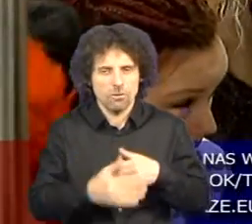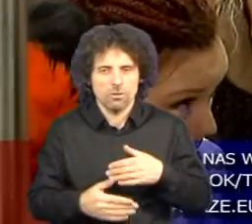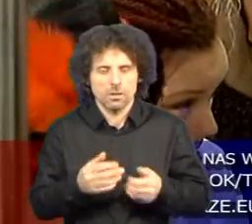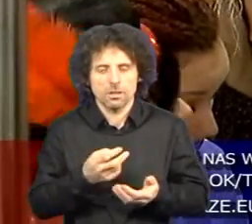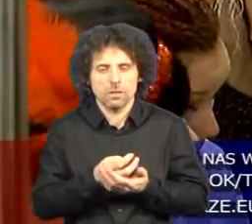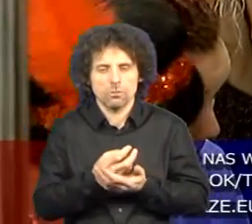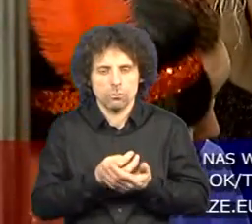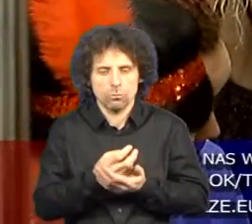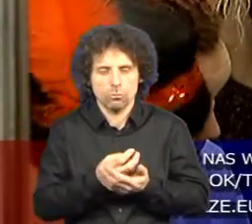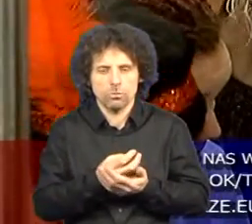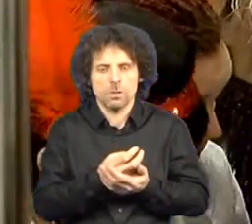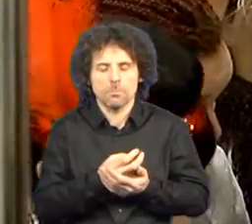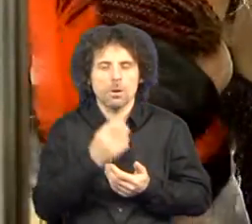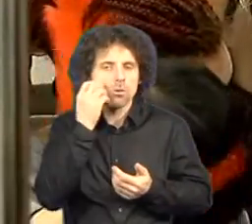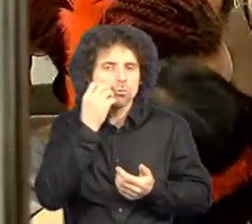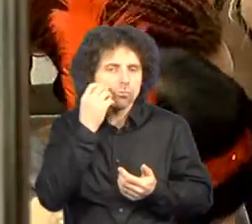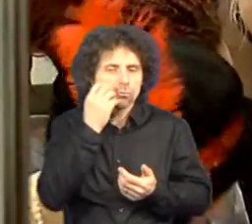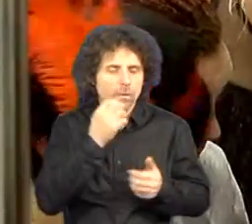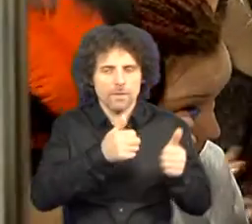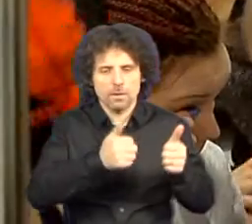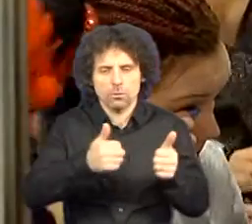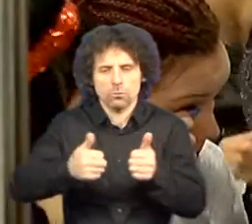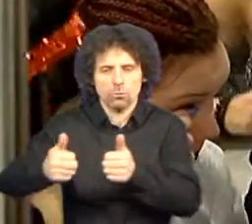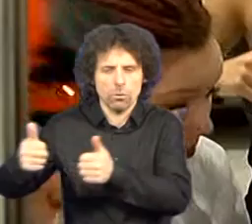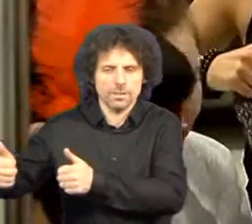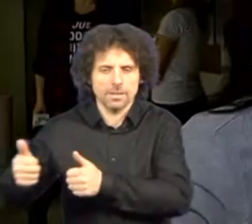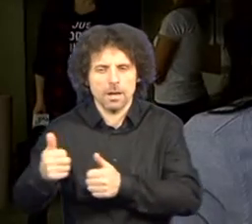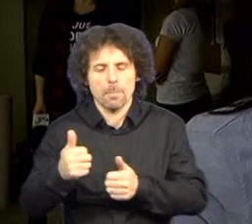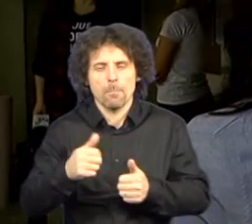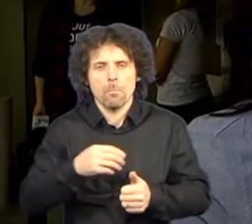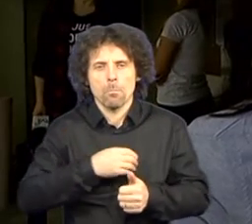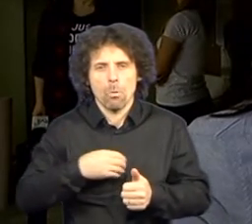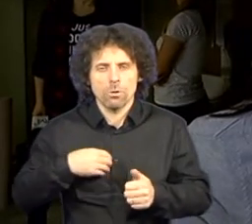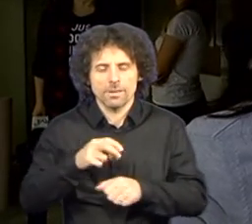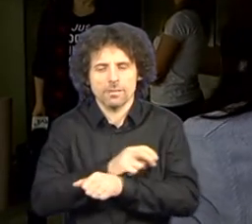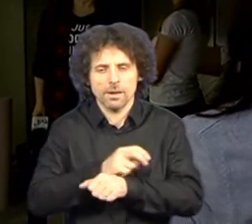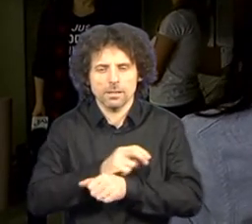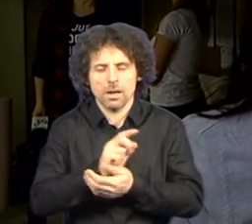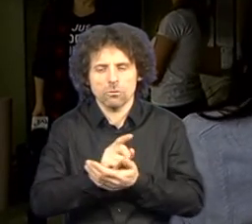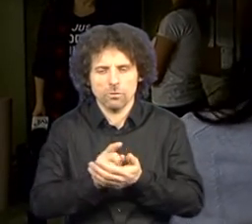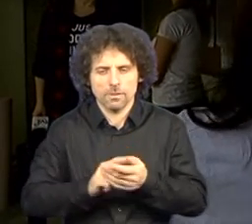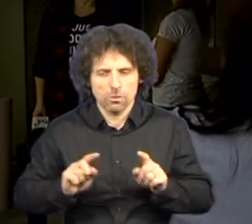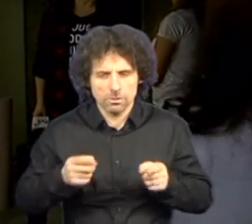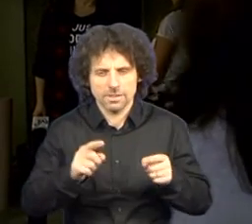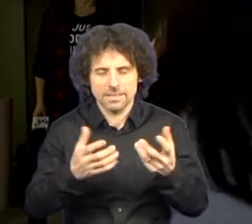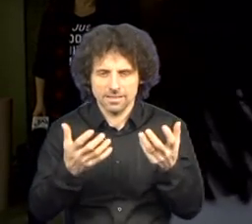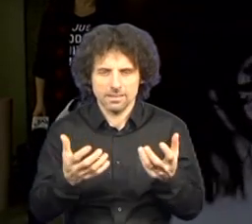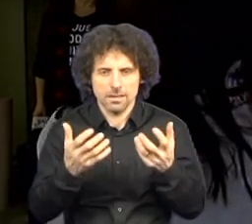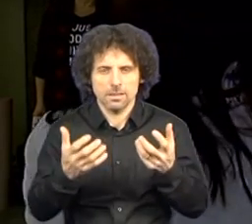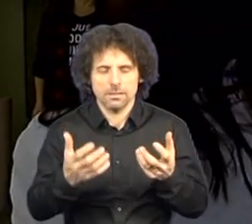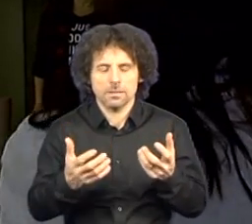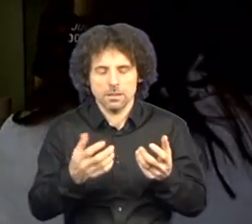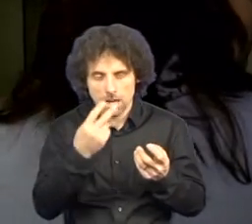W lutym różowe stoiska pojawią się również na kilku wydziałach i techniki śląskiej. Dlatego organizatorzy zachęcają do